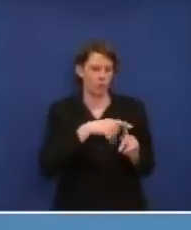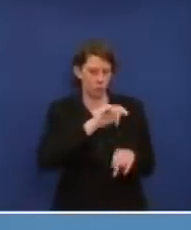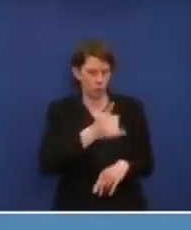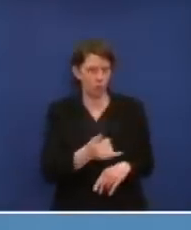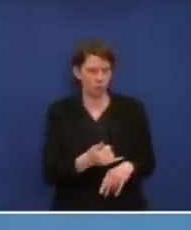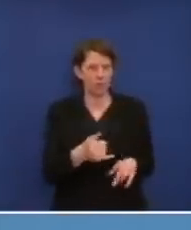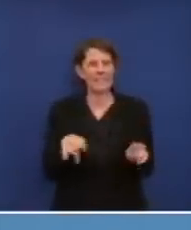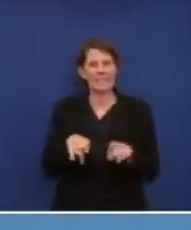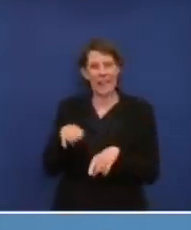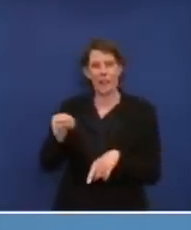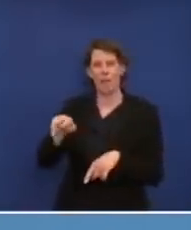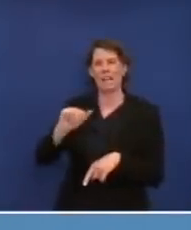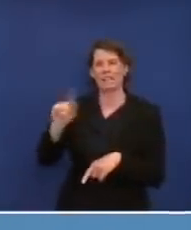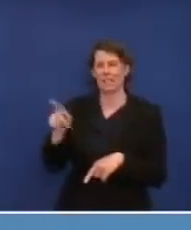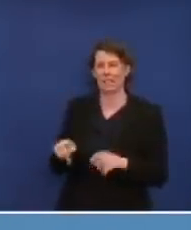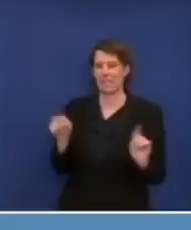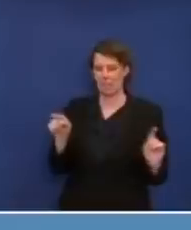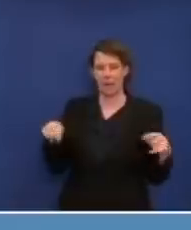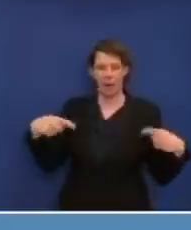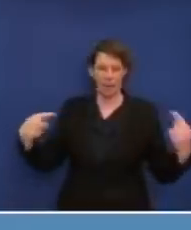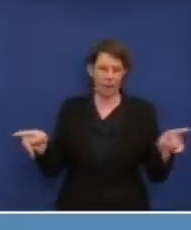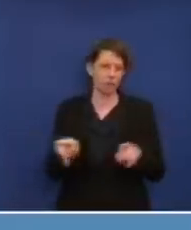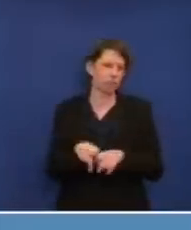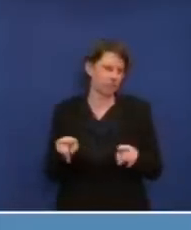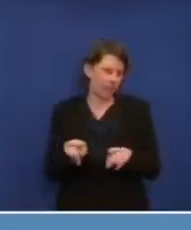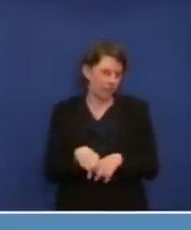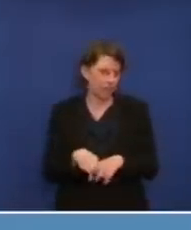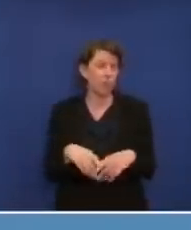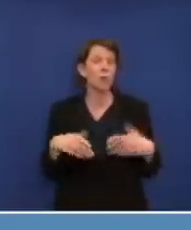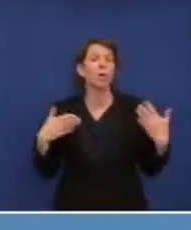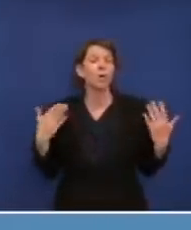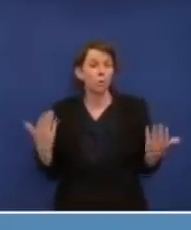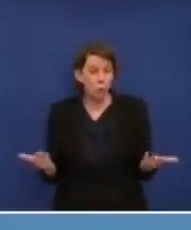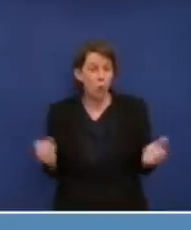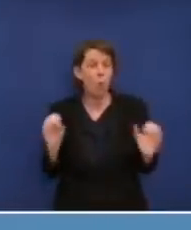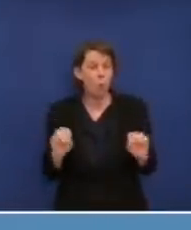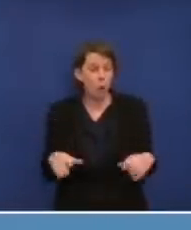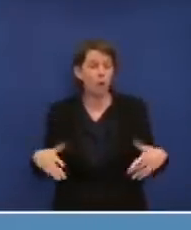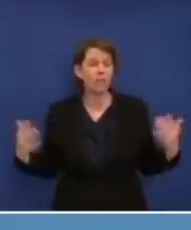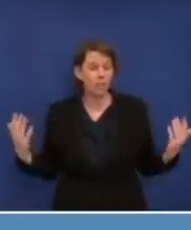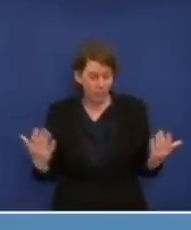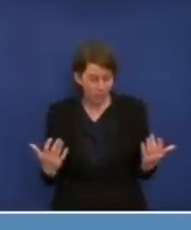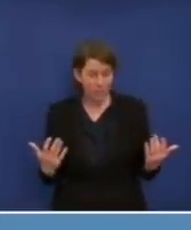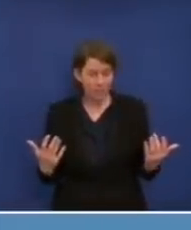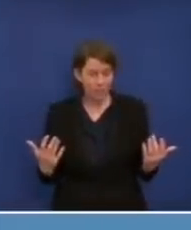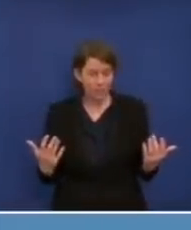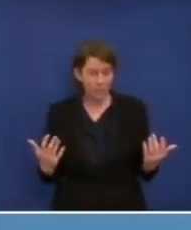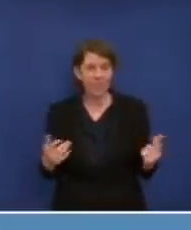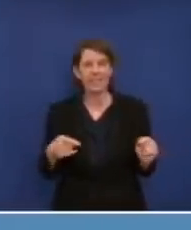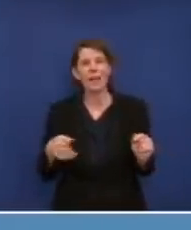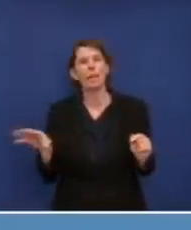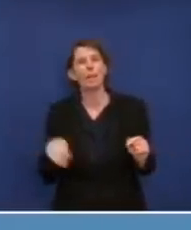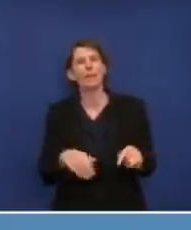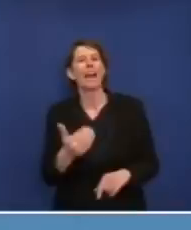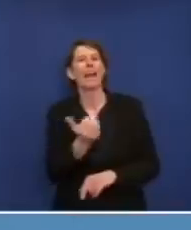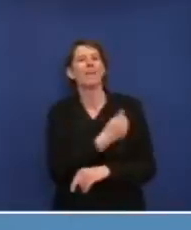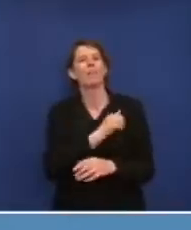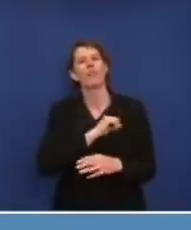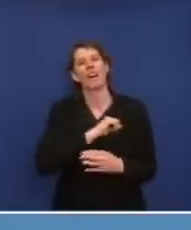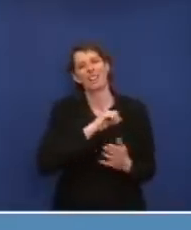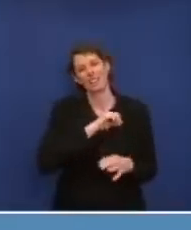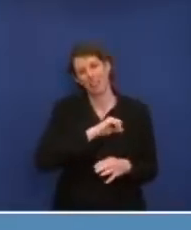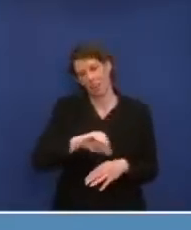verfahren wie mit dem Impfstoff von AstraZeneca. Das ermöglicht uns es natürlich halt eben auch mit dem Impftempo